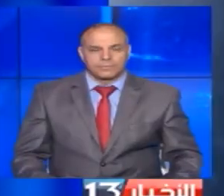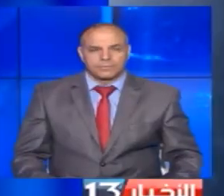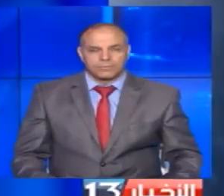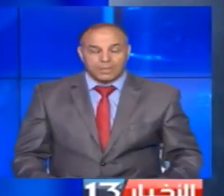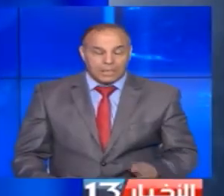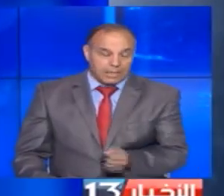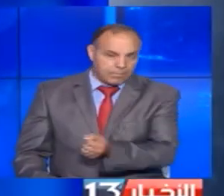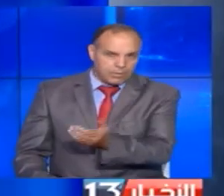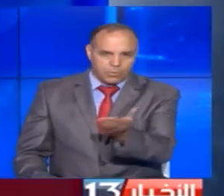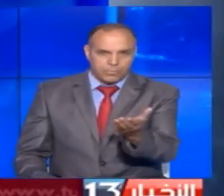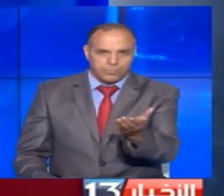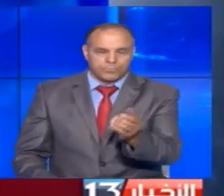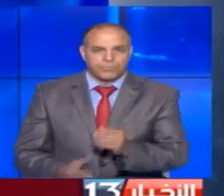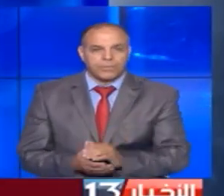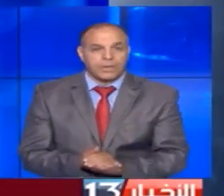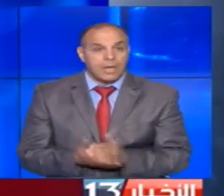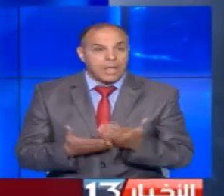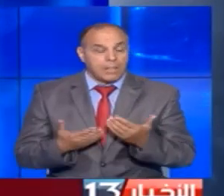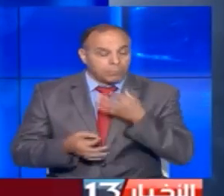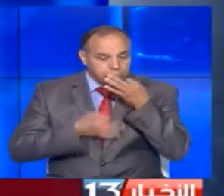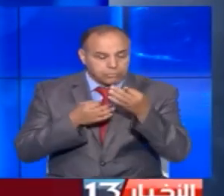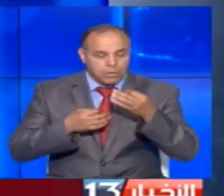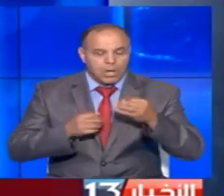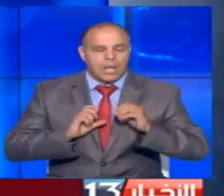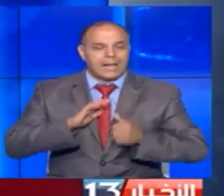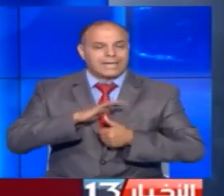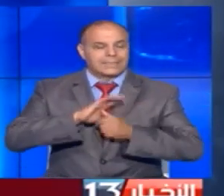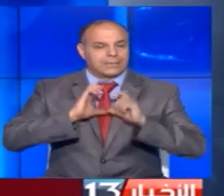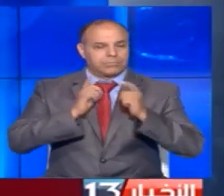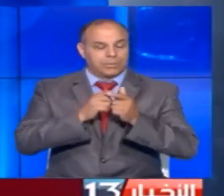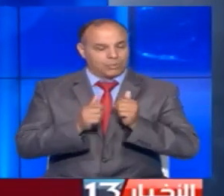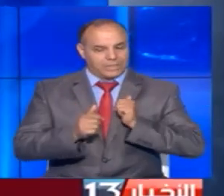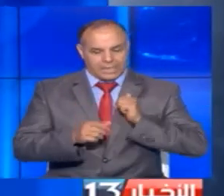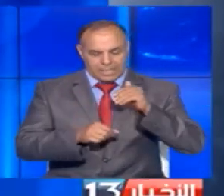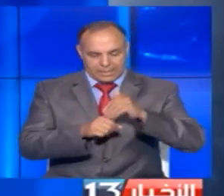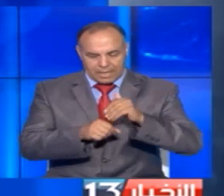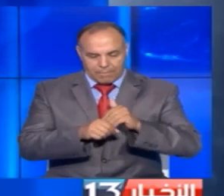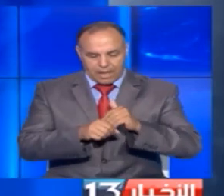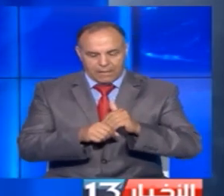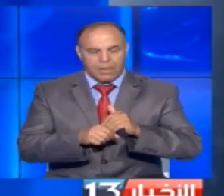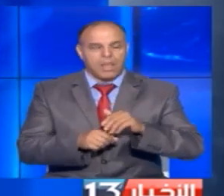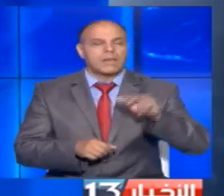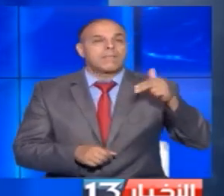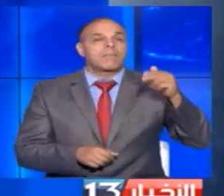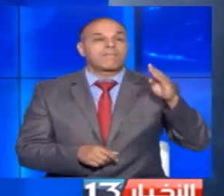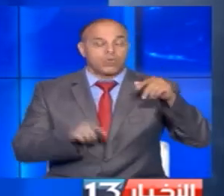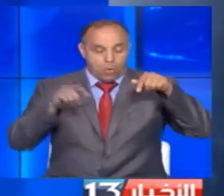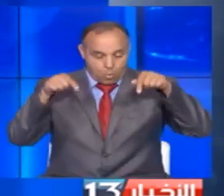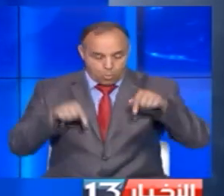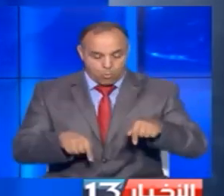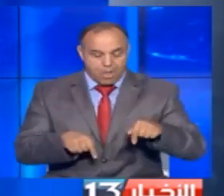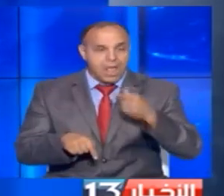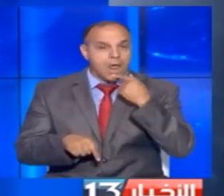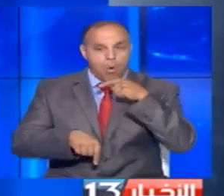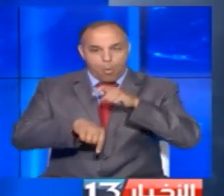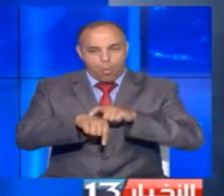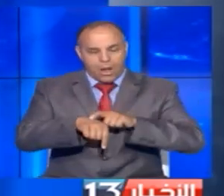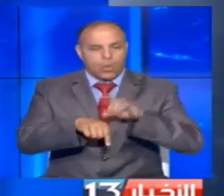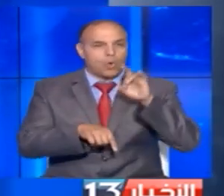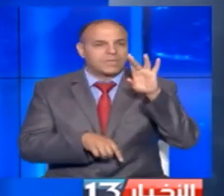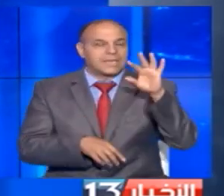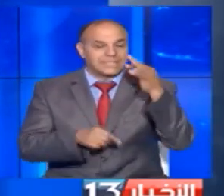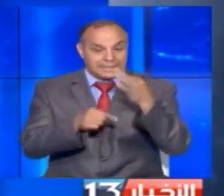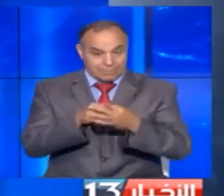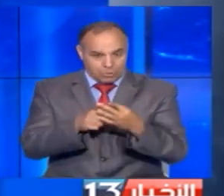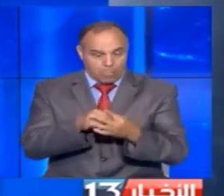مرحبا بكم صرح رئيس الهيئه العليا المستقله للانتخابات نبيل بون اليوم بان موعد الخامس عشر من